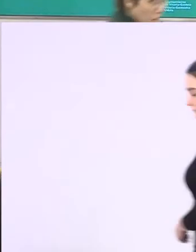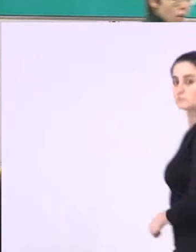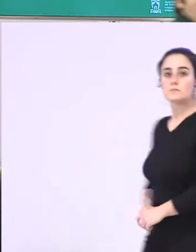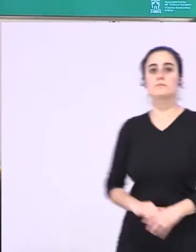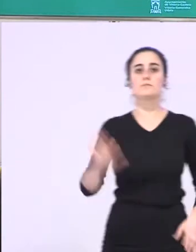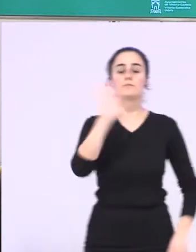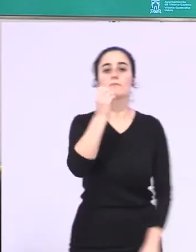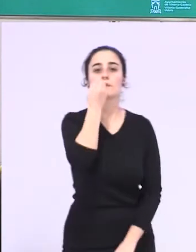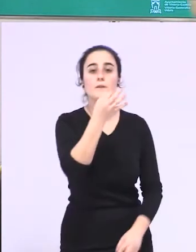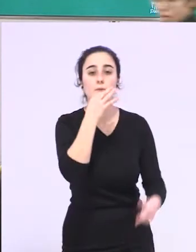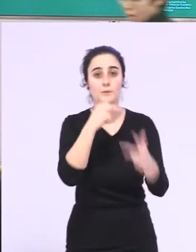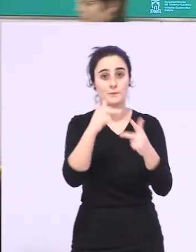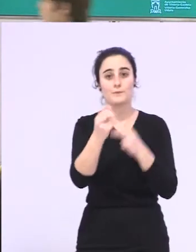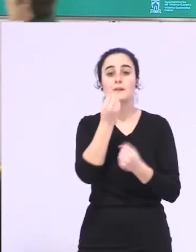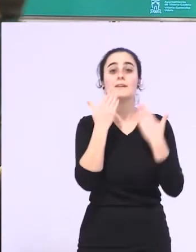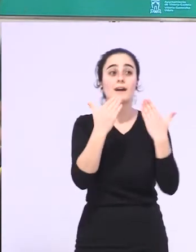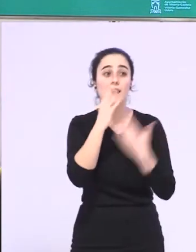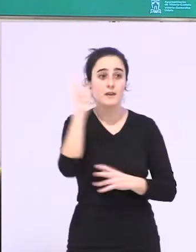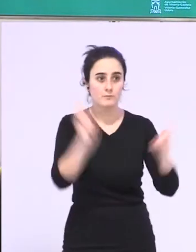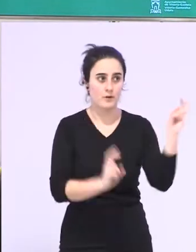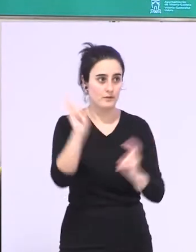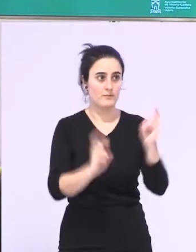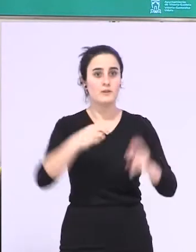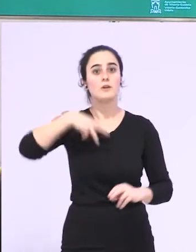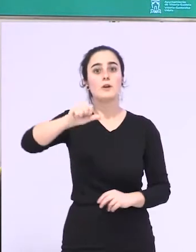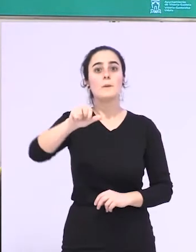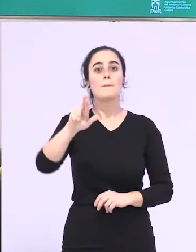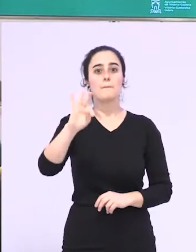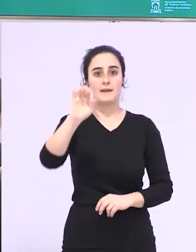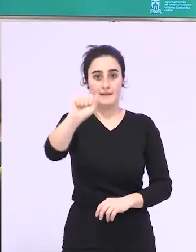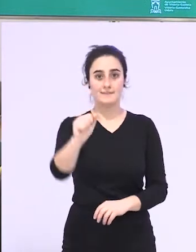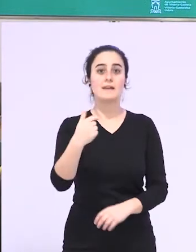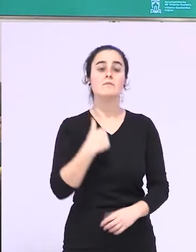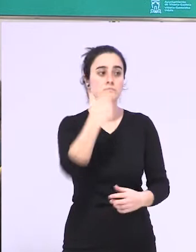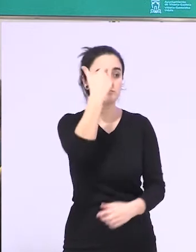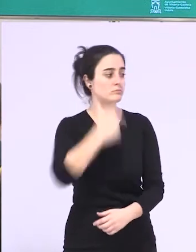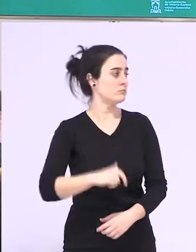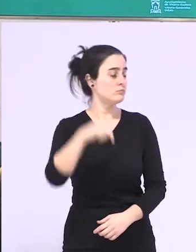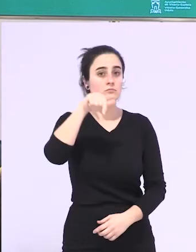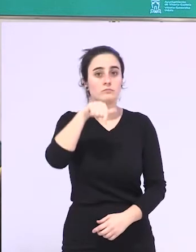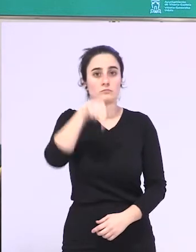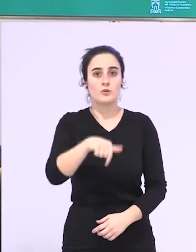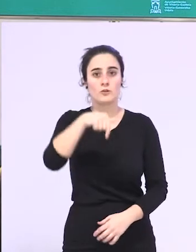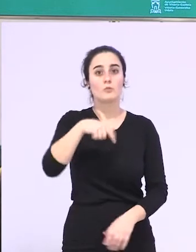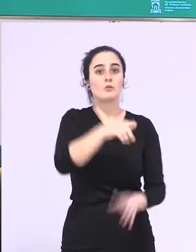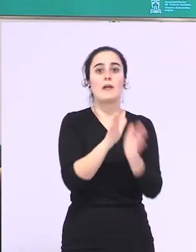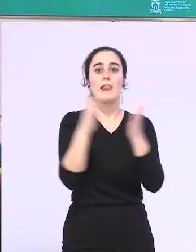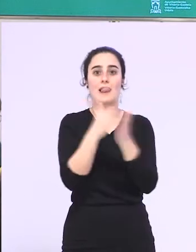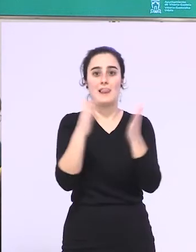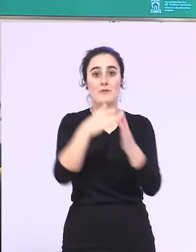Kaixo, arratsaldeon, mila esker etorri zareten guztioi. Ni Marta Díez izan naiz eta gaur sinisten dizut